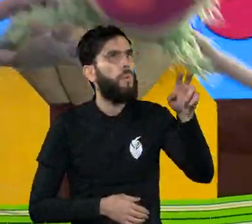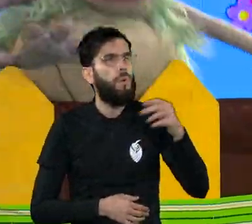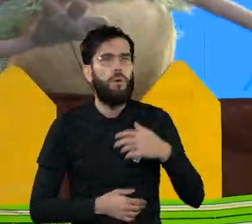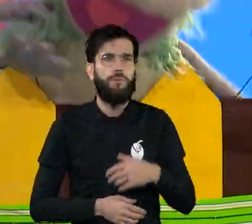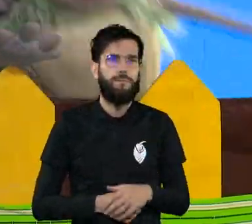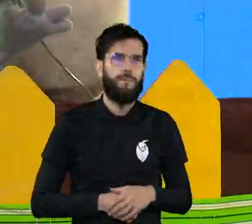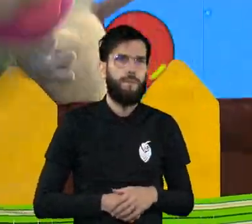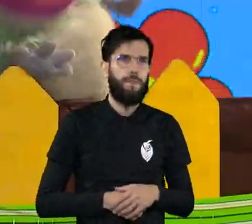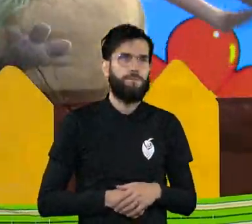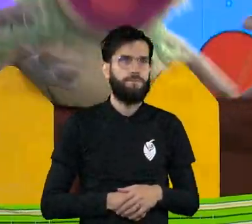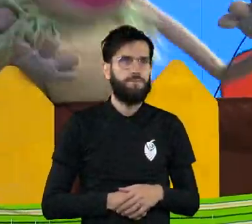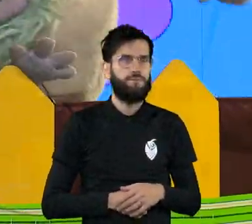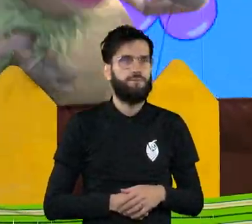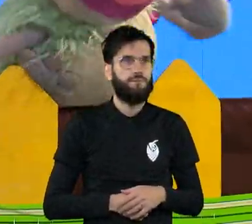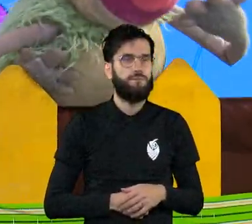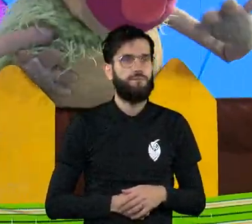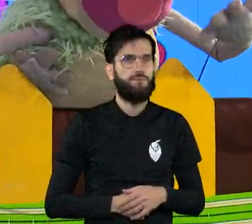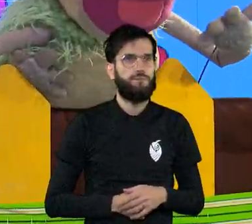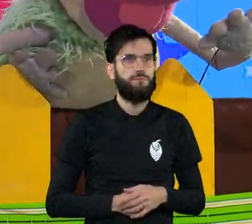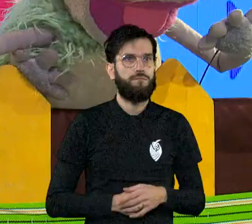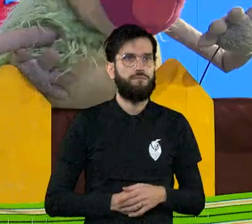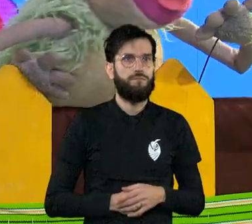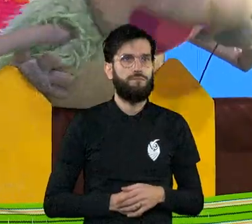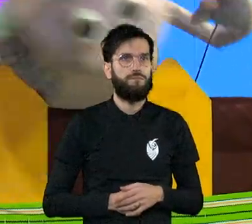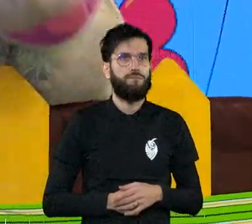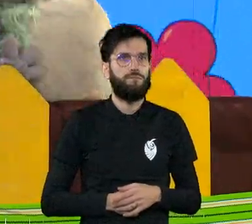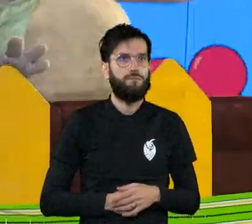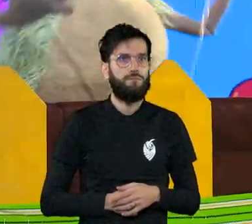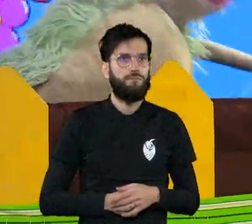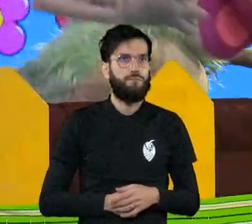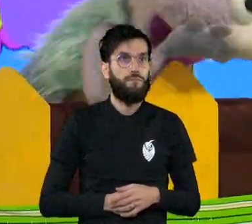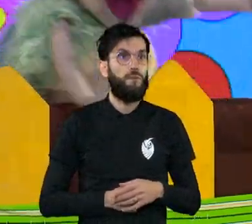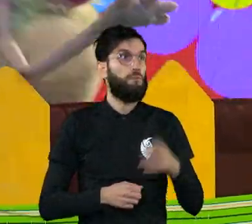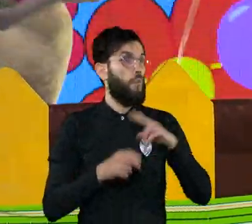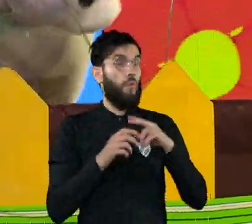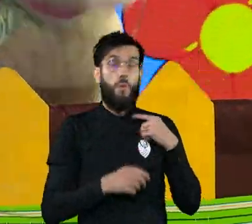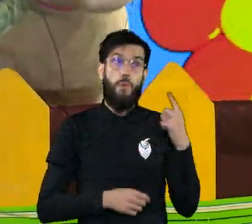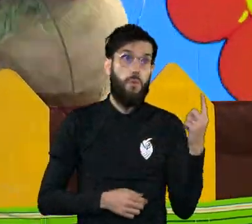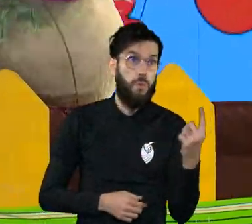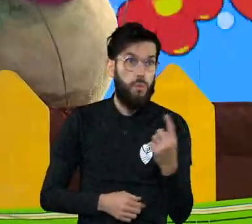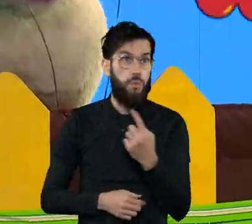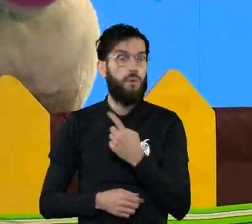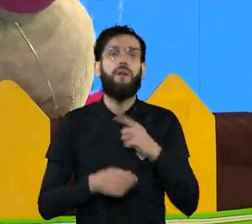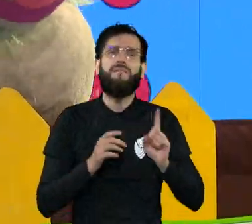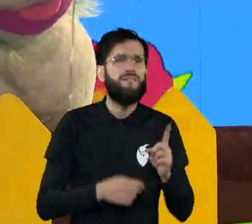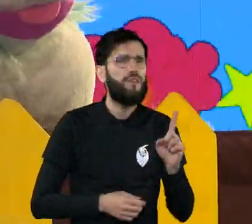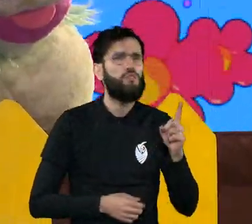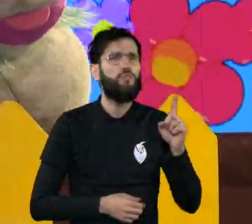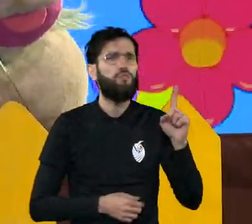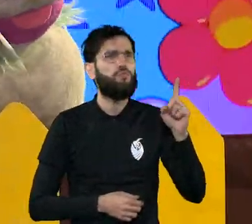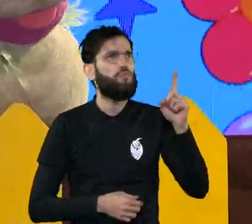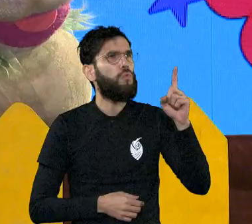drobčí jarabica a na konci otočí sa. Vysoko